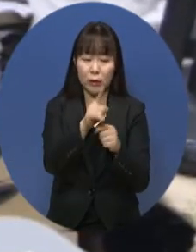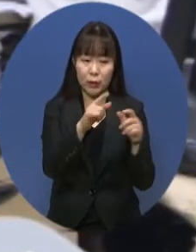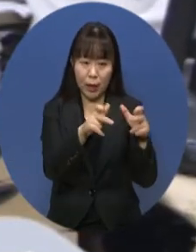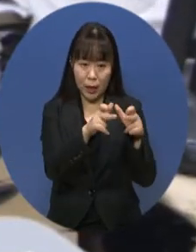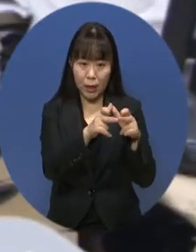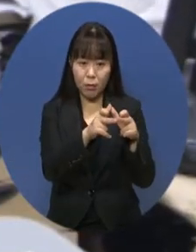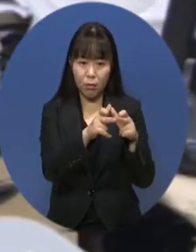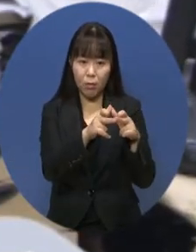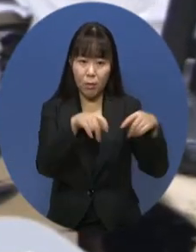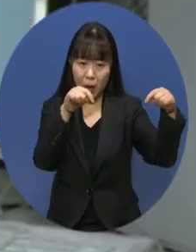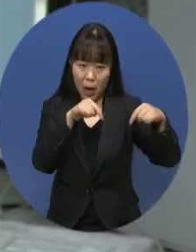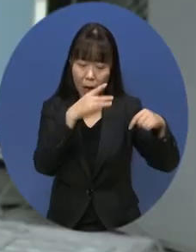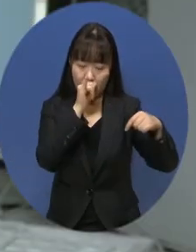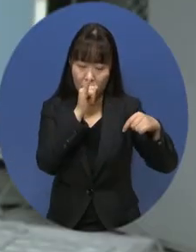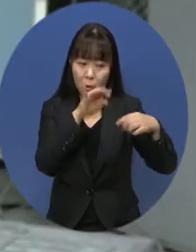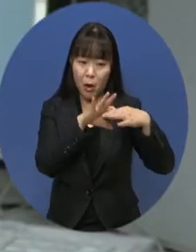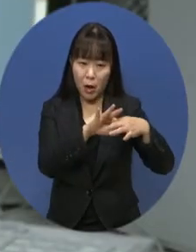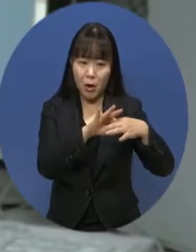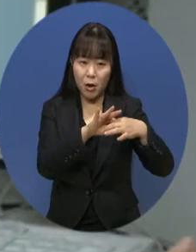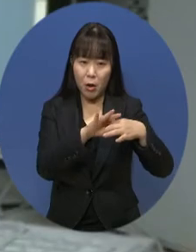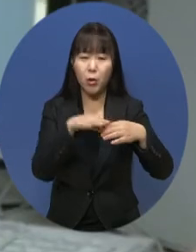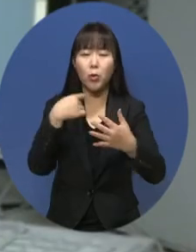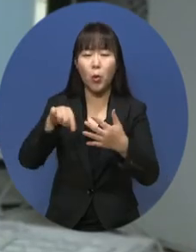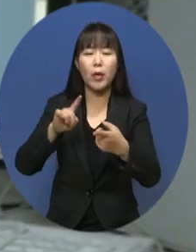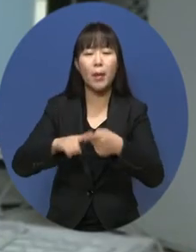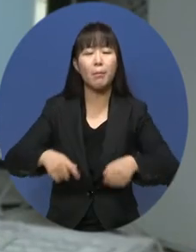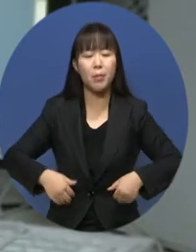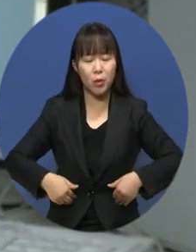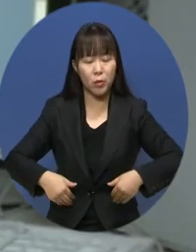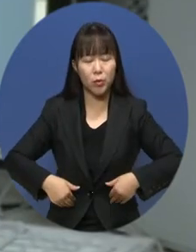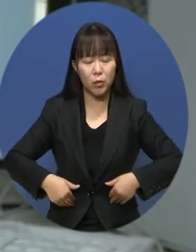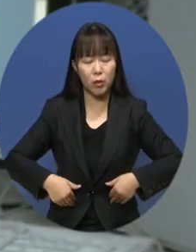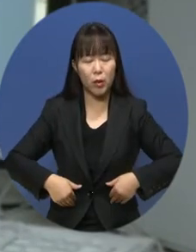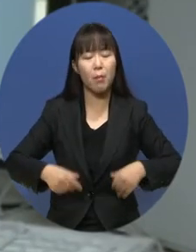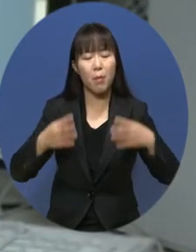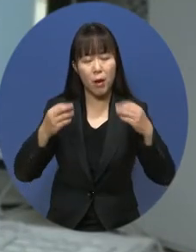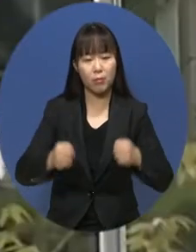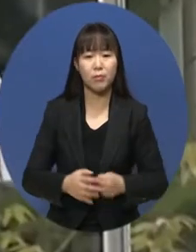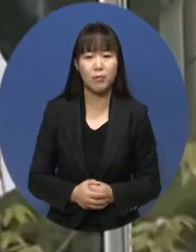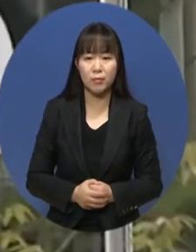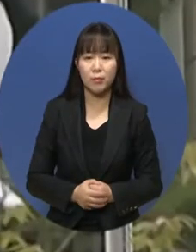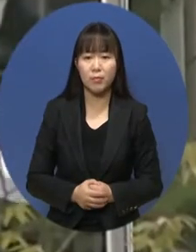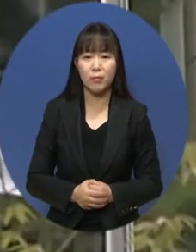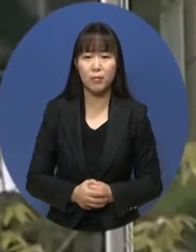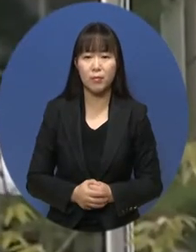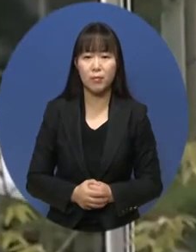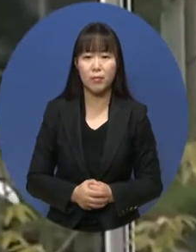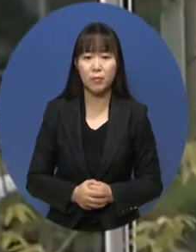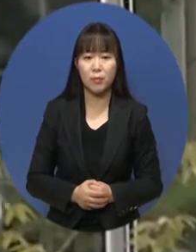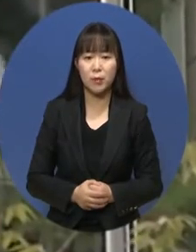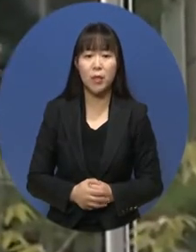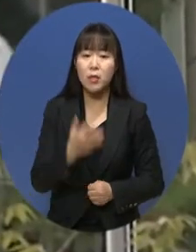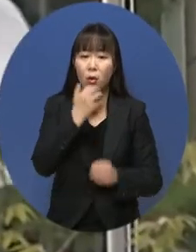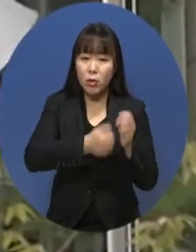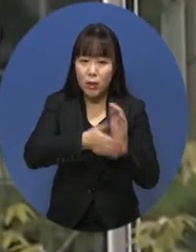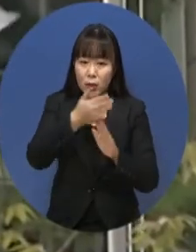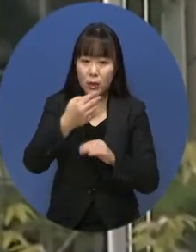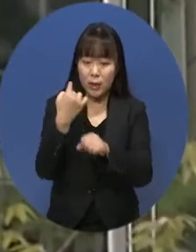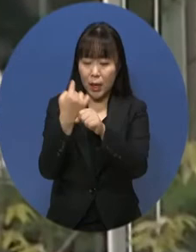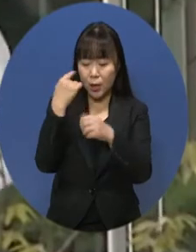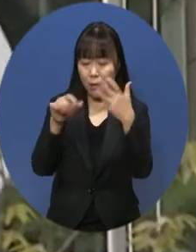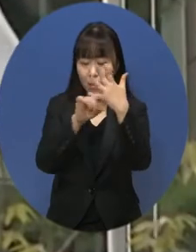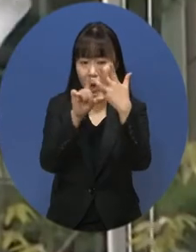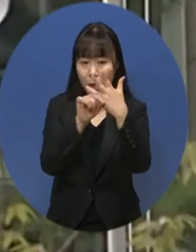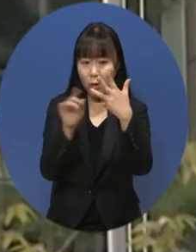실무 담당자의 대한 교육의 필요성이 높은 상황이었습니다 당초 서울시는 진단에